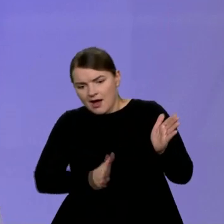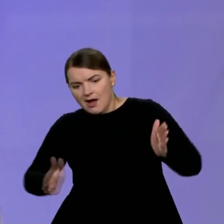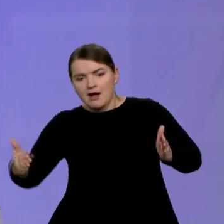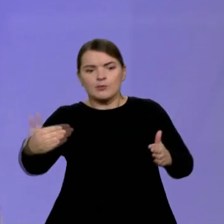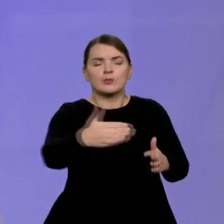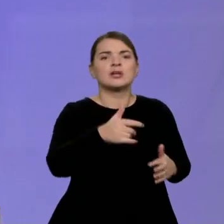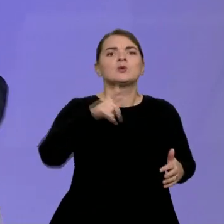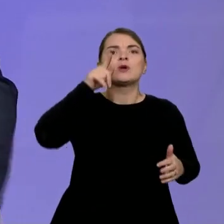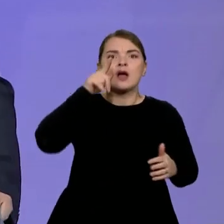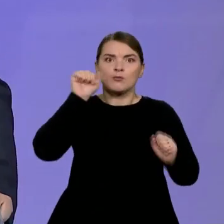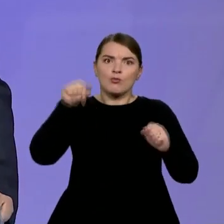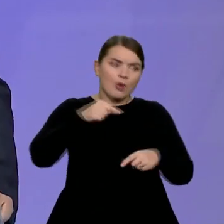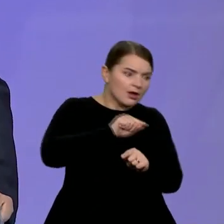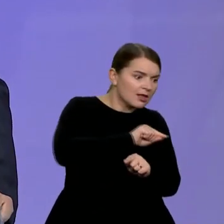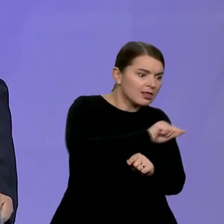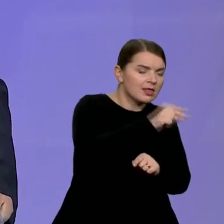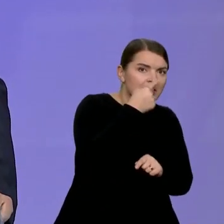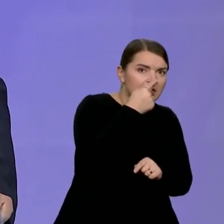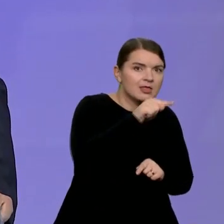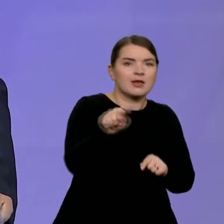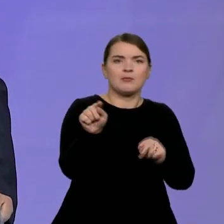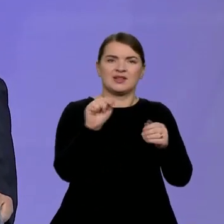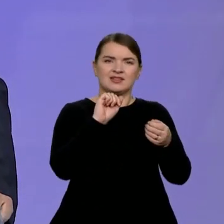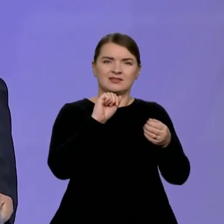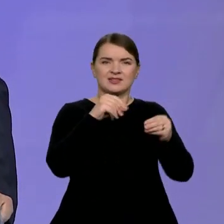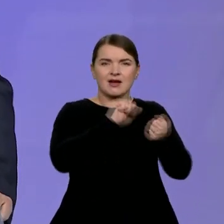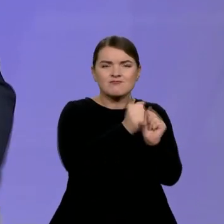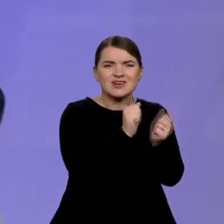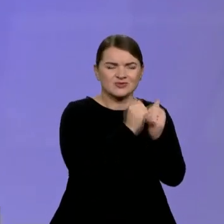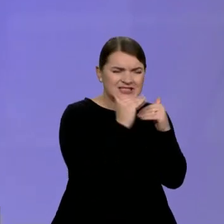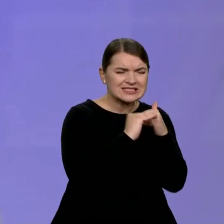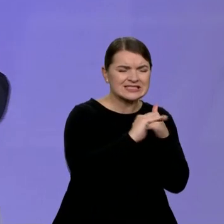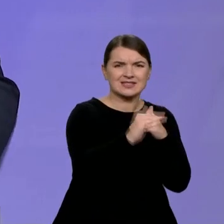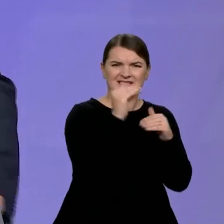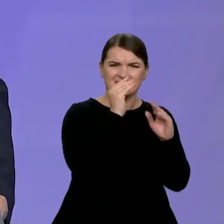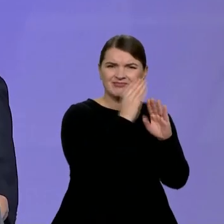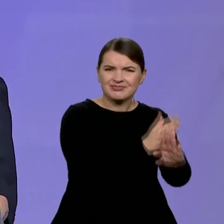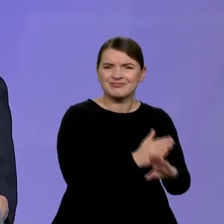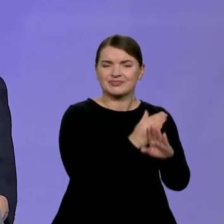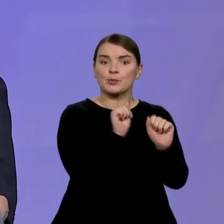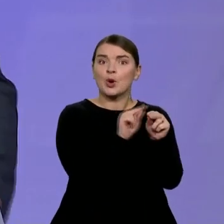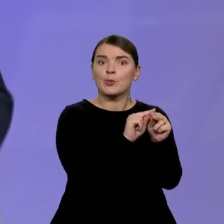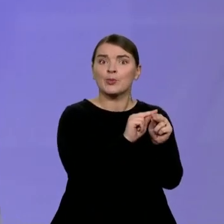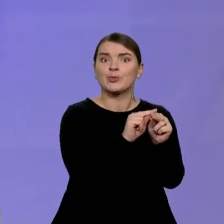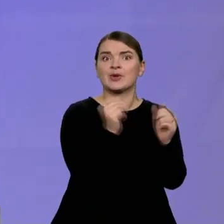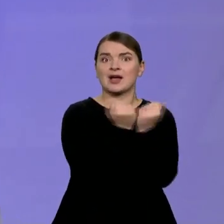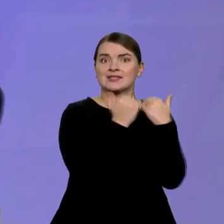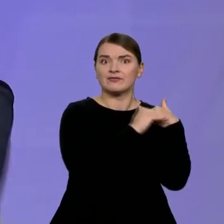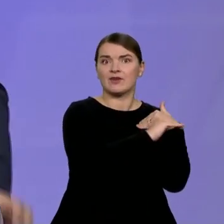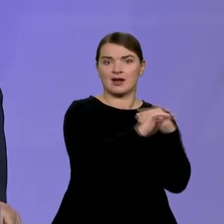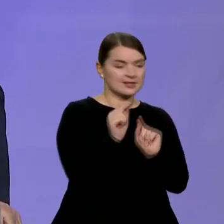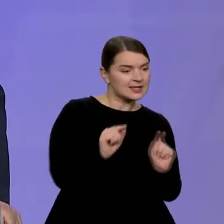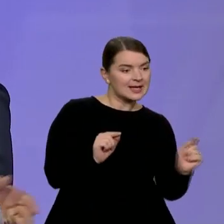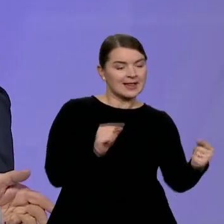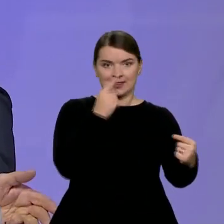dabar yra žvyrkelis, kuris yra netvarkytas, neremontuotas, yra apleistas, apaugęs, kur galima būtų pakloti asfaltą ir žmonės važiuotų iš tos pusės